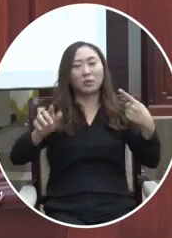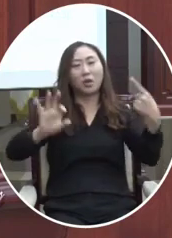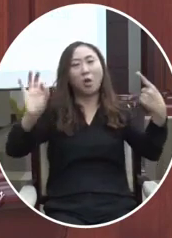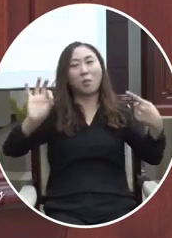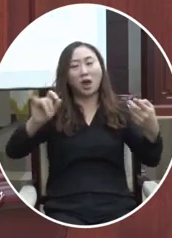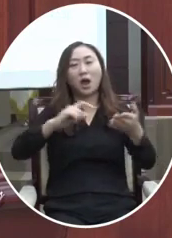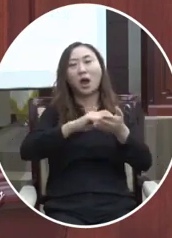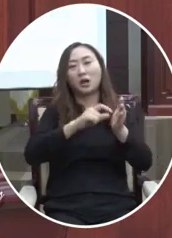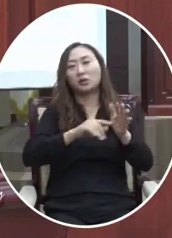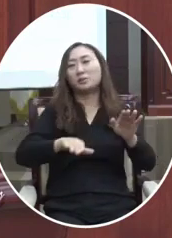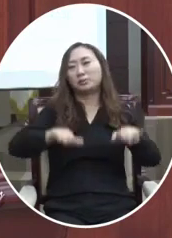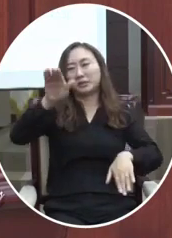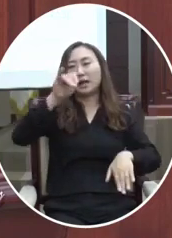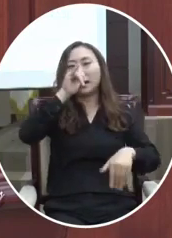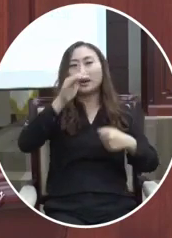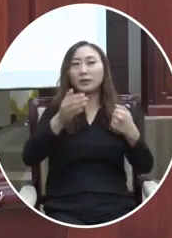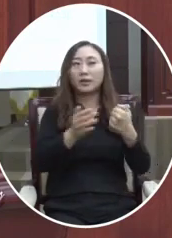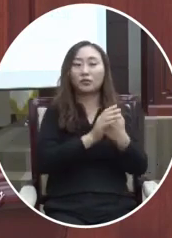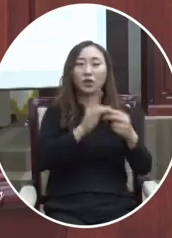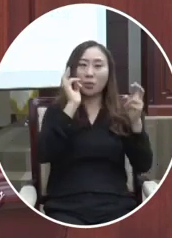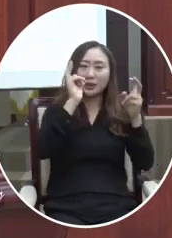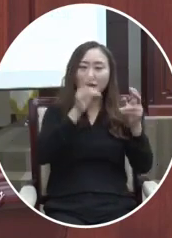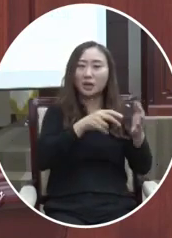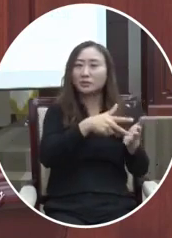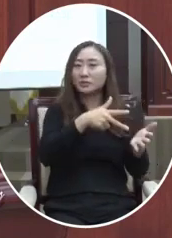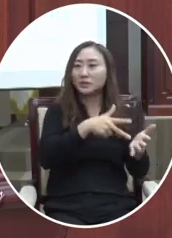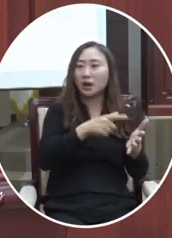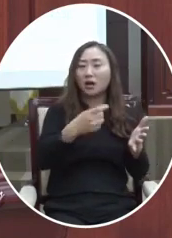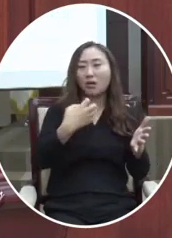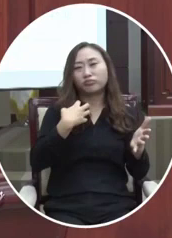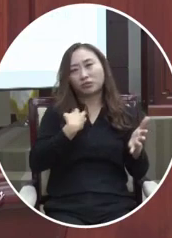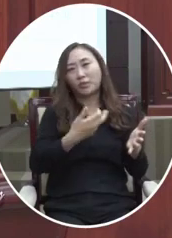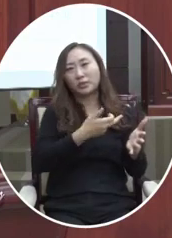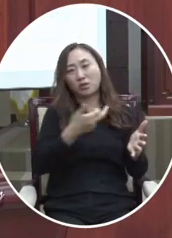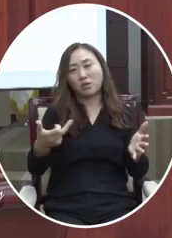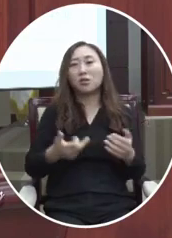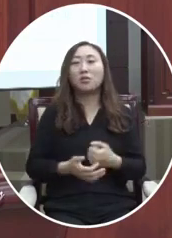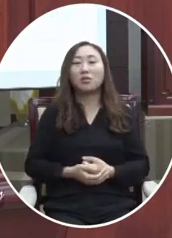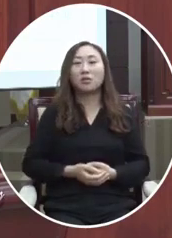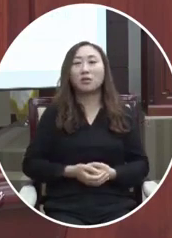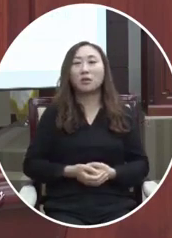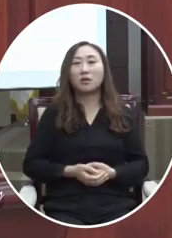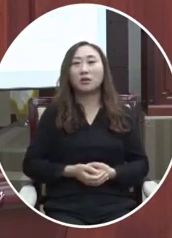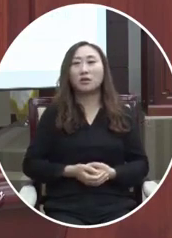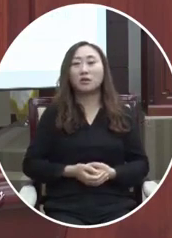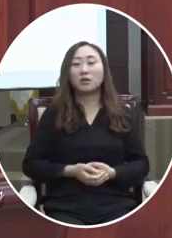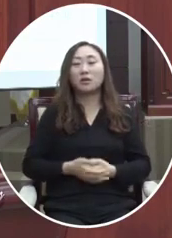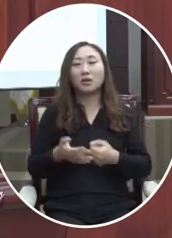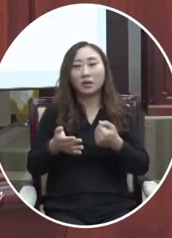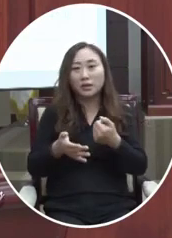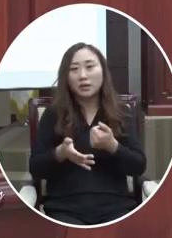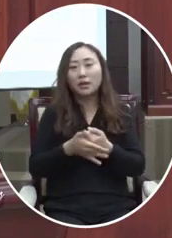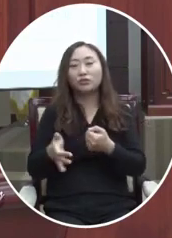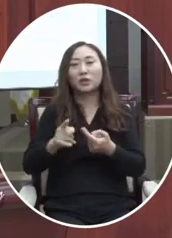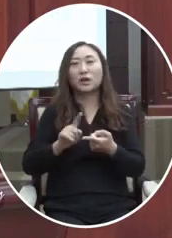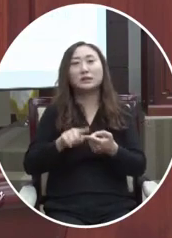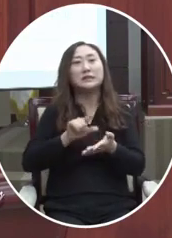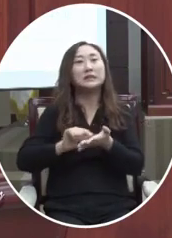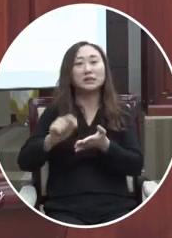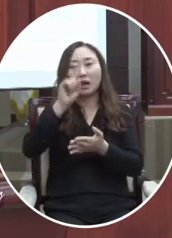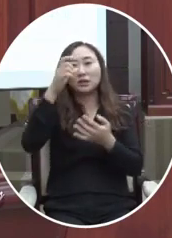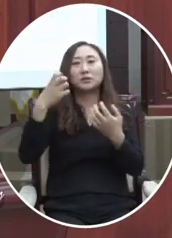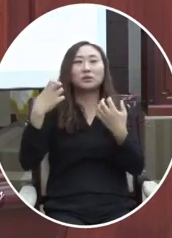비쌉니다. 따라서 소상공인들에게는 경제적으로 큰 부담이 될 것으로 예상되므로 지방자치단체의